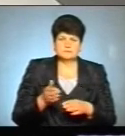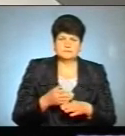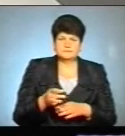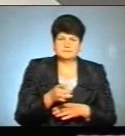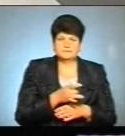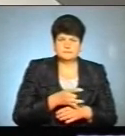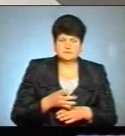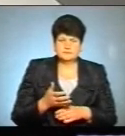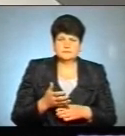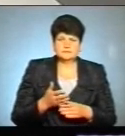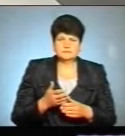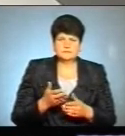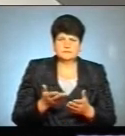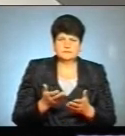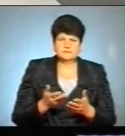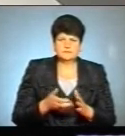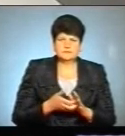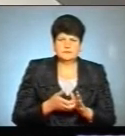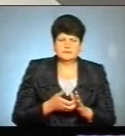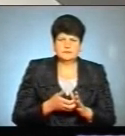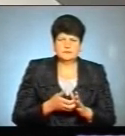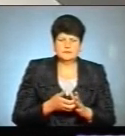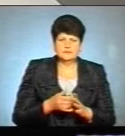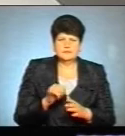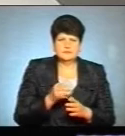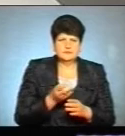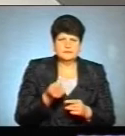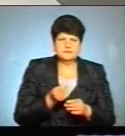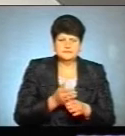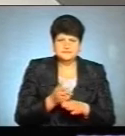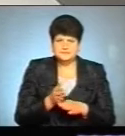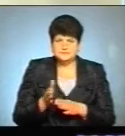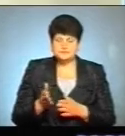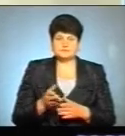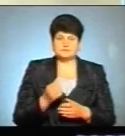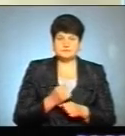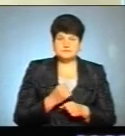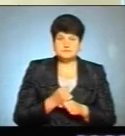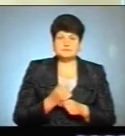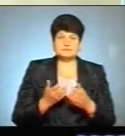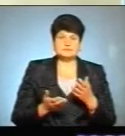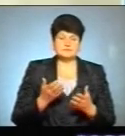тому що десь не вистачає, кудись потрібно перерозподіл зробити. Але